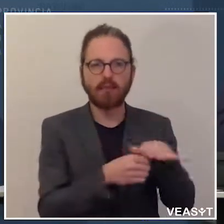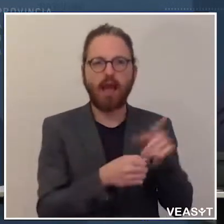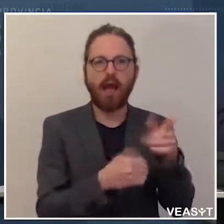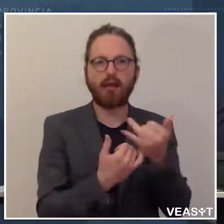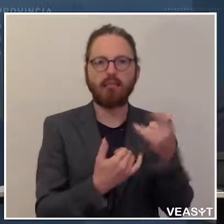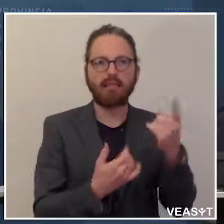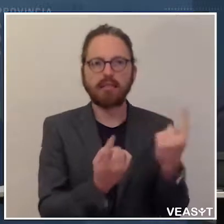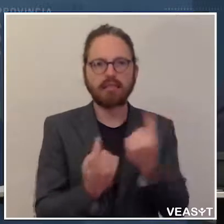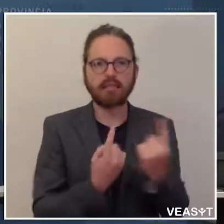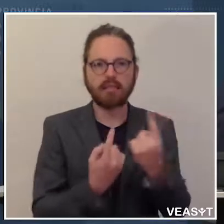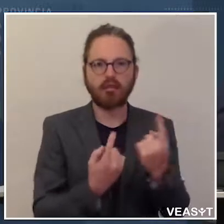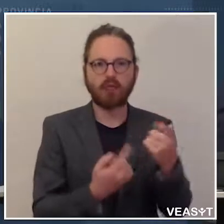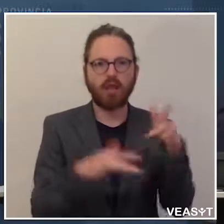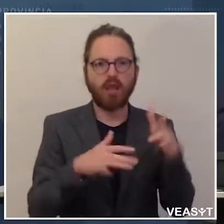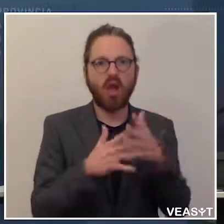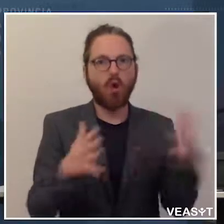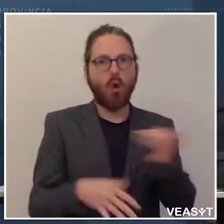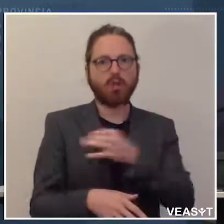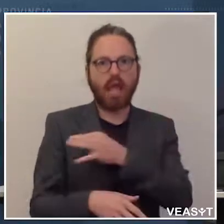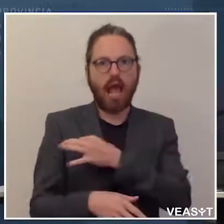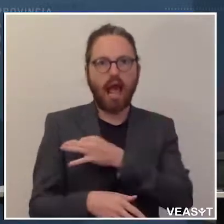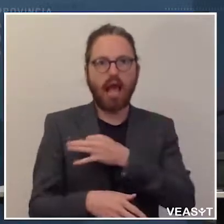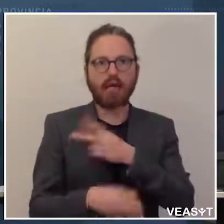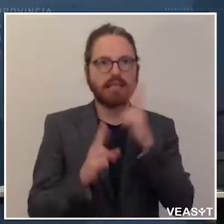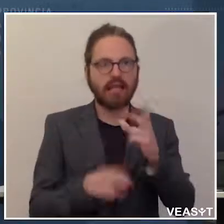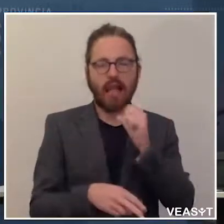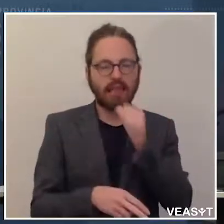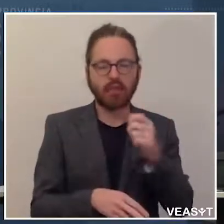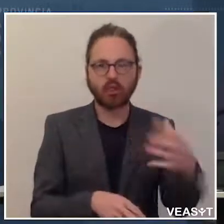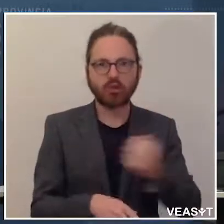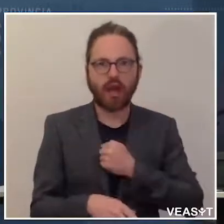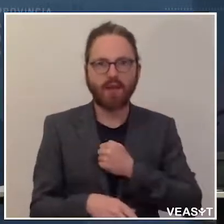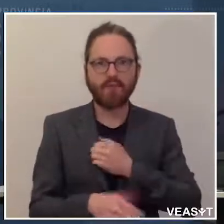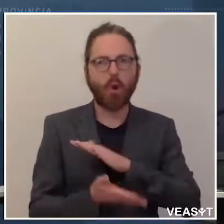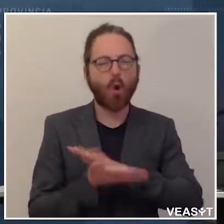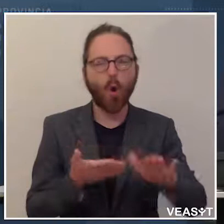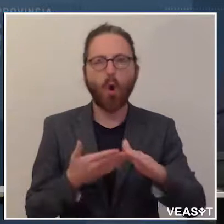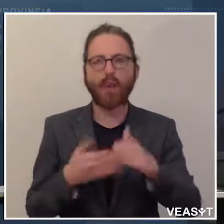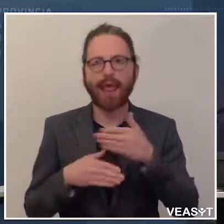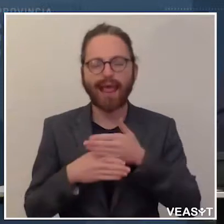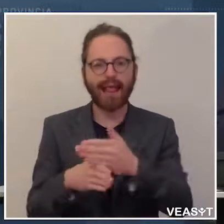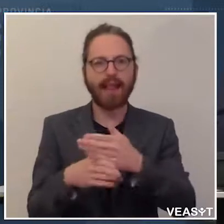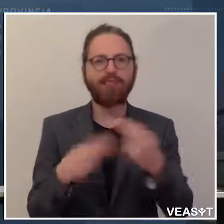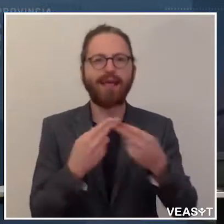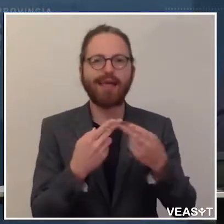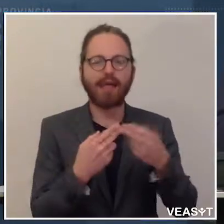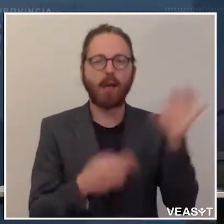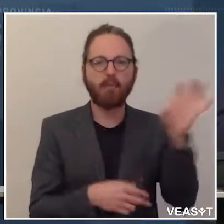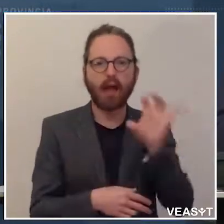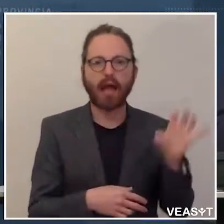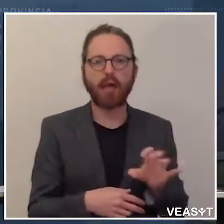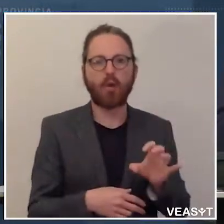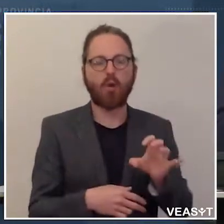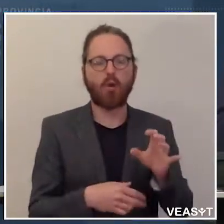bestie situazione di angst l'ispe state calmi reagan